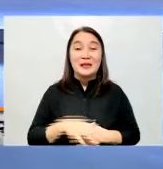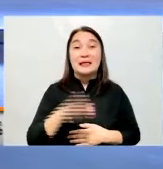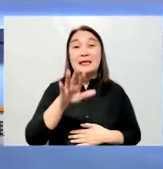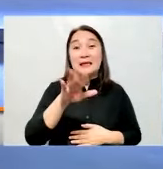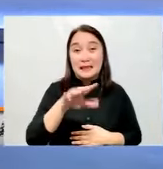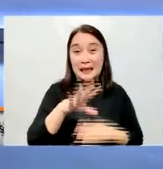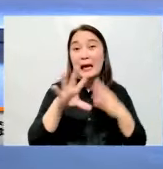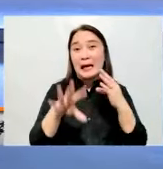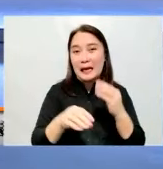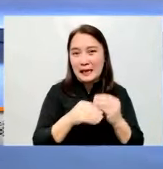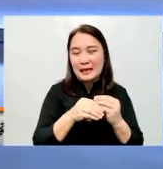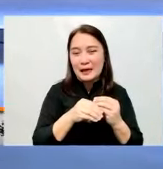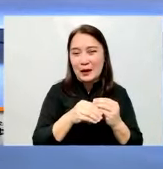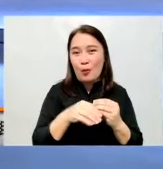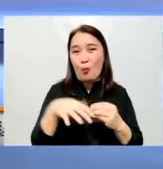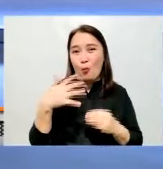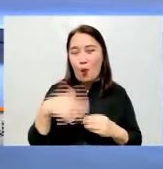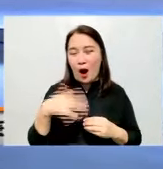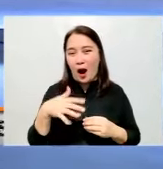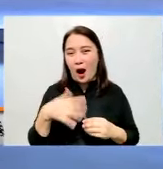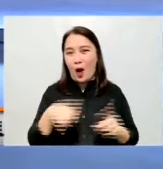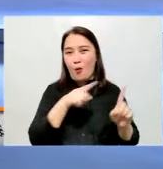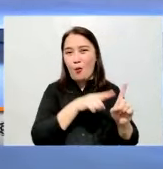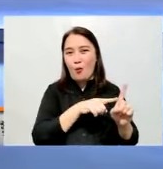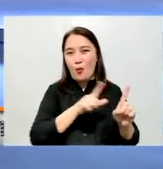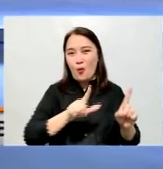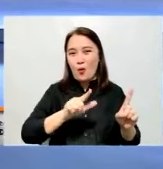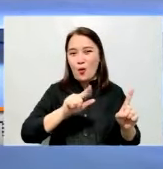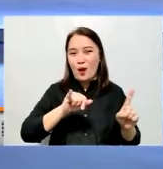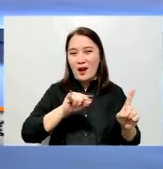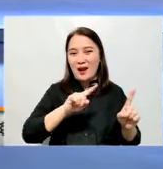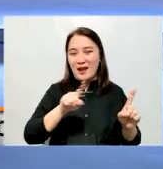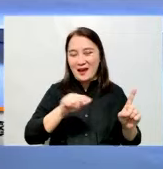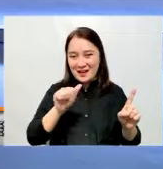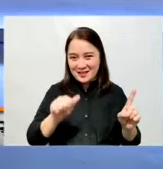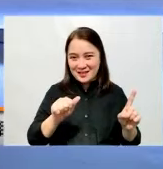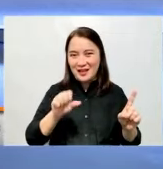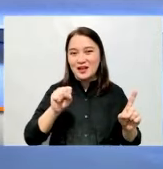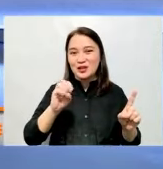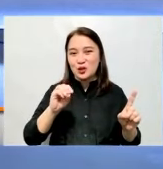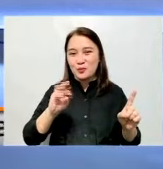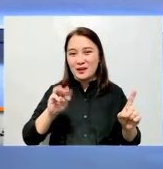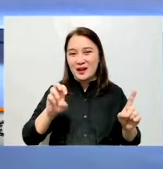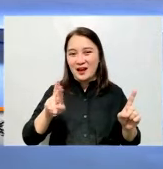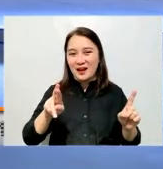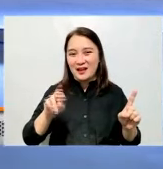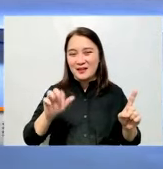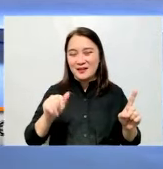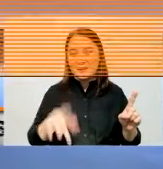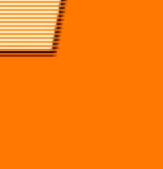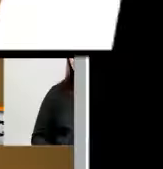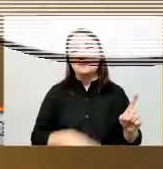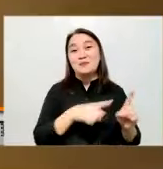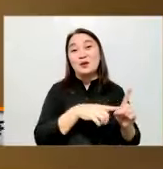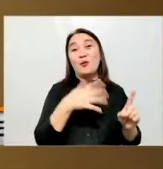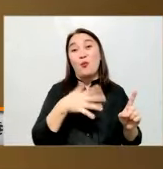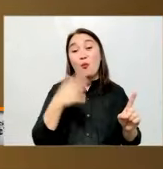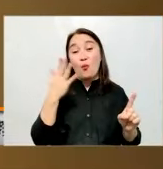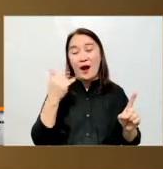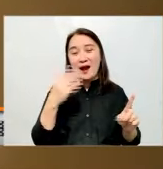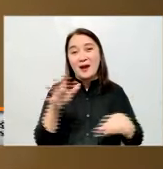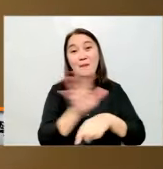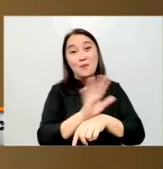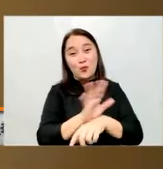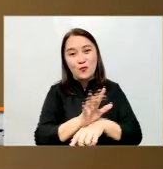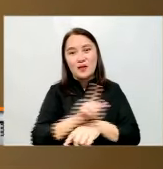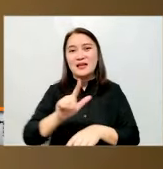Umaani naman ang papuri si Liza Soberano sa kanyang Hollywood debut film sa Lisa Frankenstein. Sa inang ilang